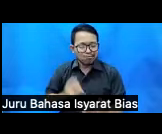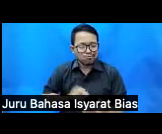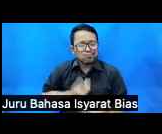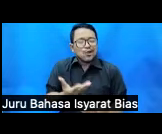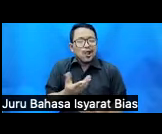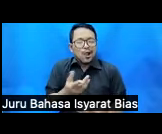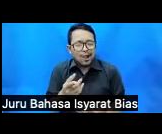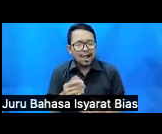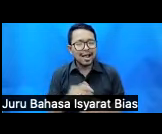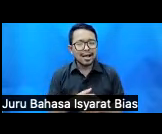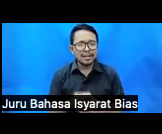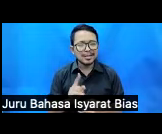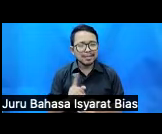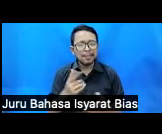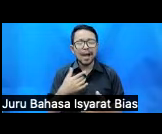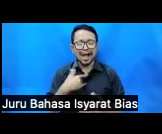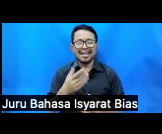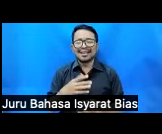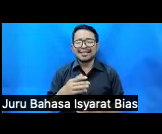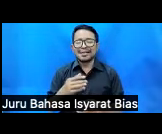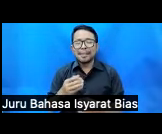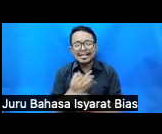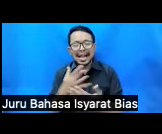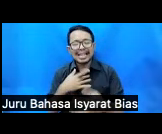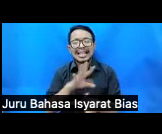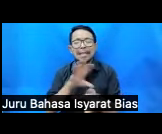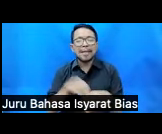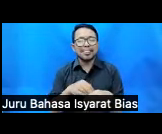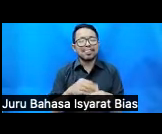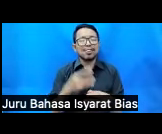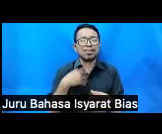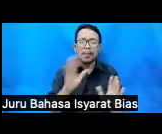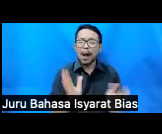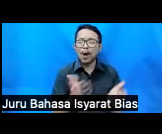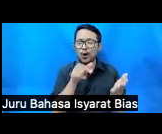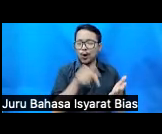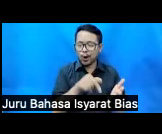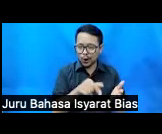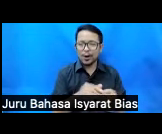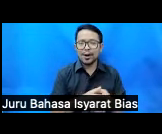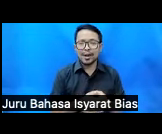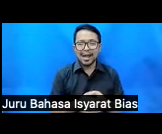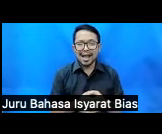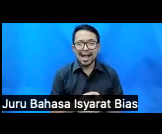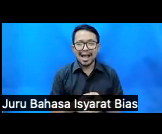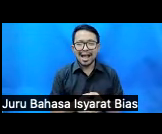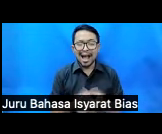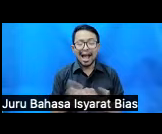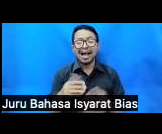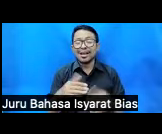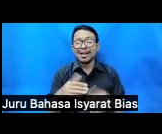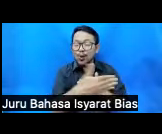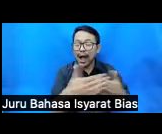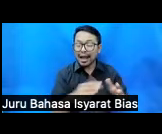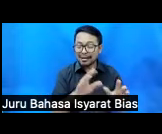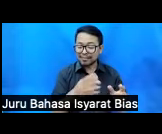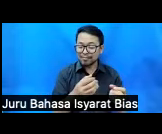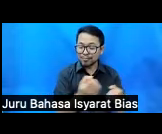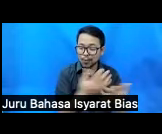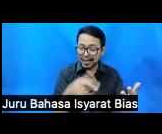yang ikut membangun fitur-fitur ini, sehingga ruang publik yang nantinya akan terbangun dan